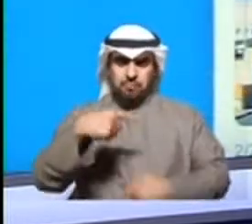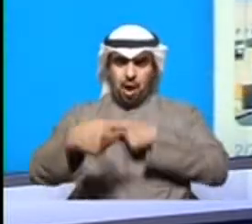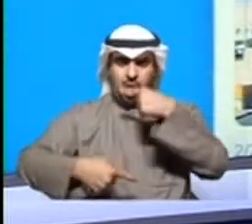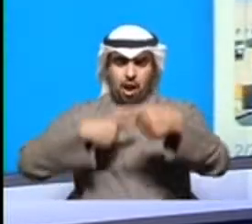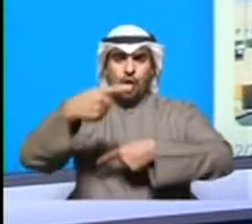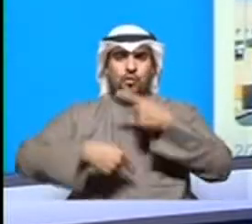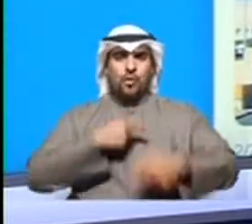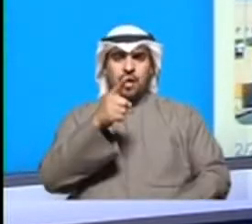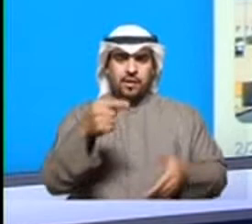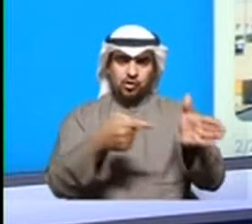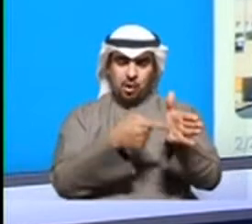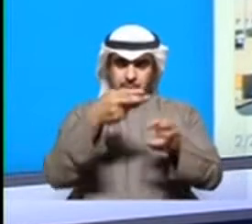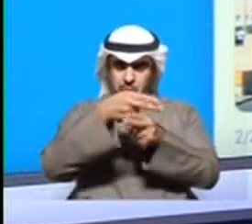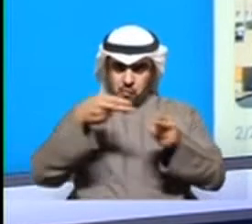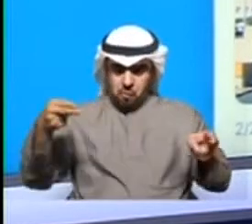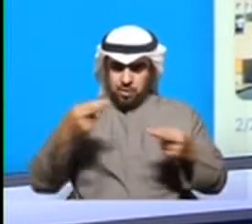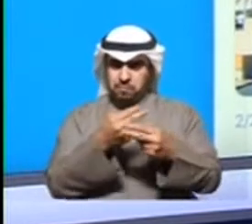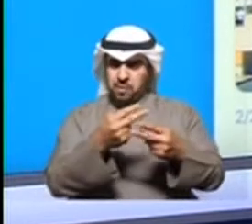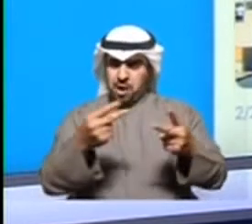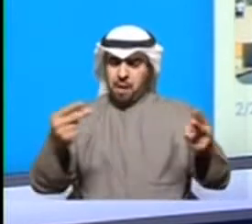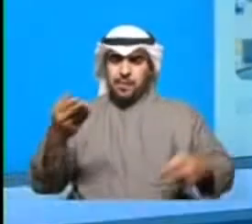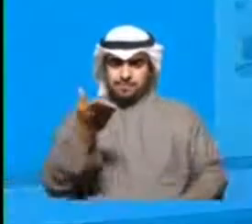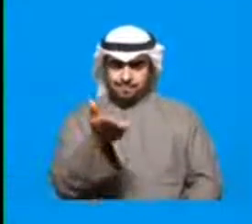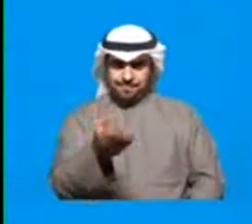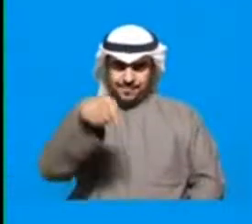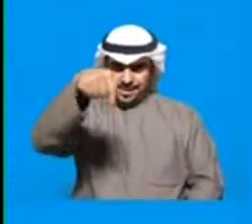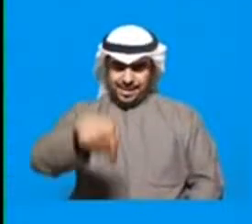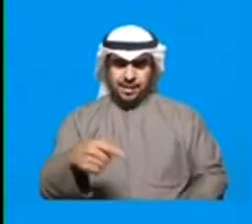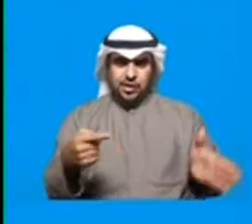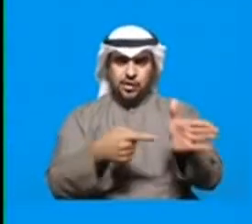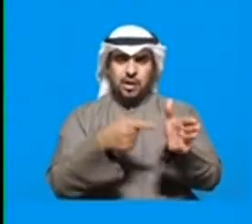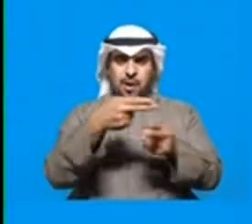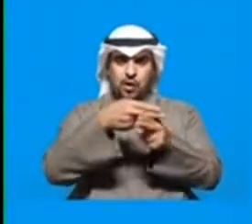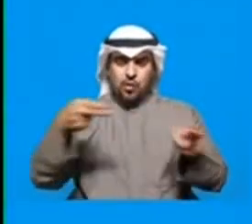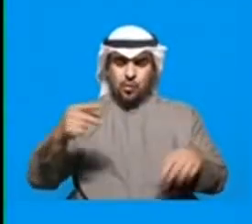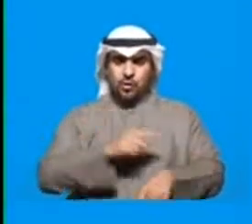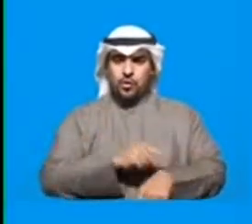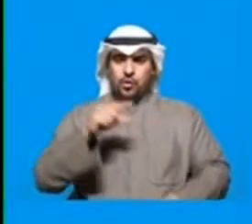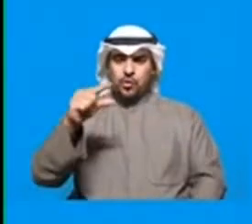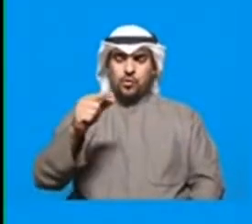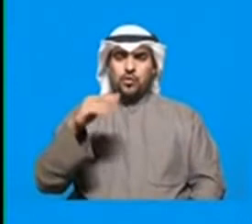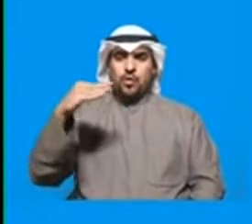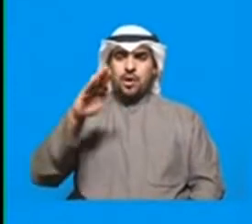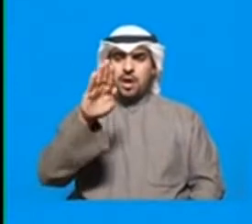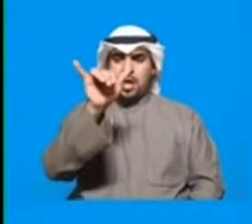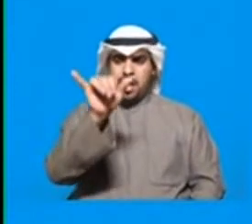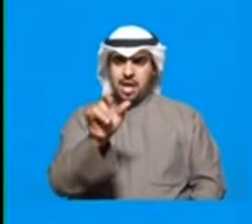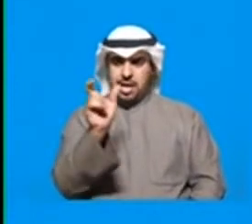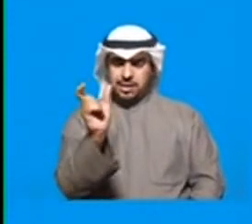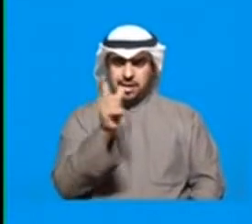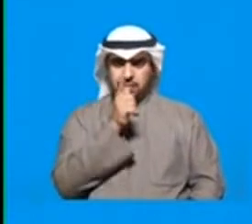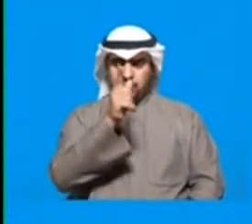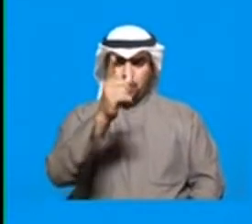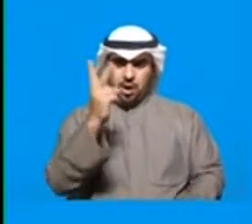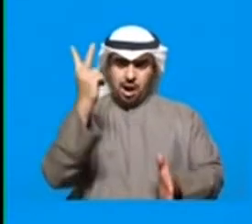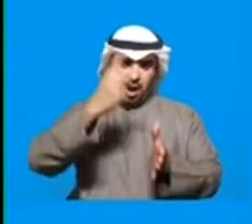والحسابات الأخبارية الإلكترونية تداولوا خبر إصدار مدير جامعة الكويت الأستاذ الدكتور حسين أحمد الأنصاري قرارا